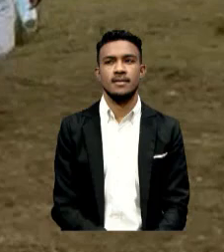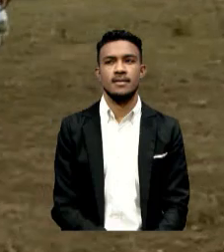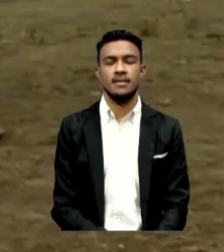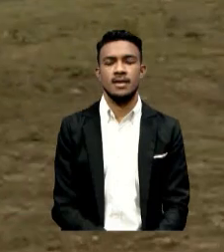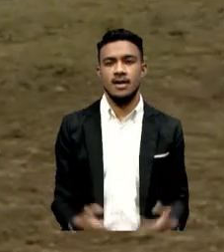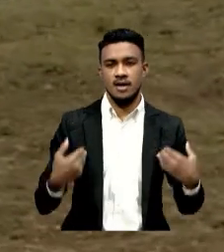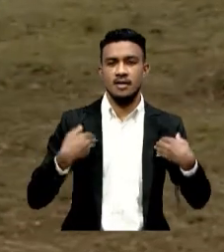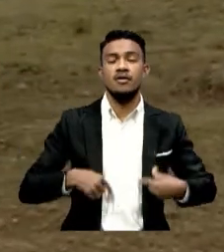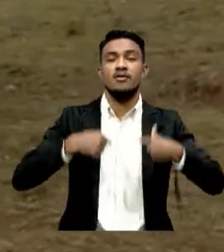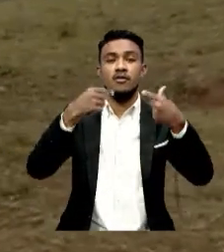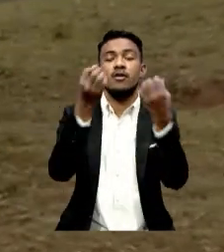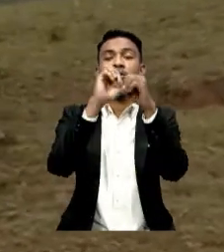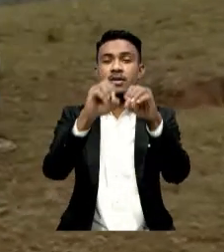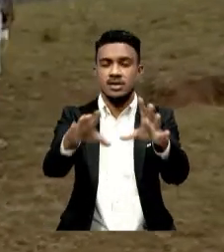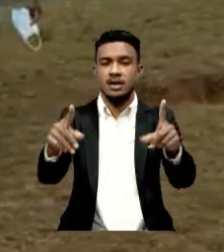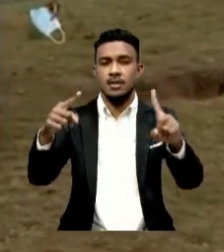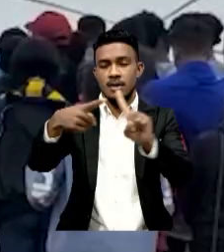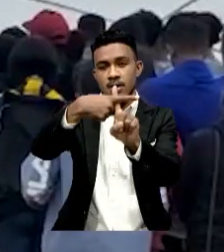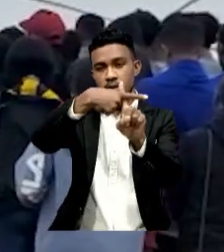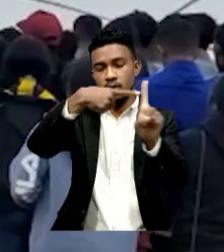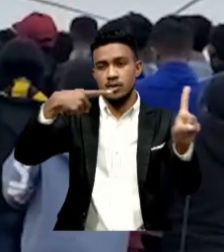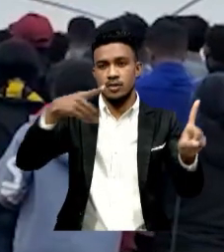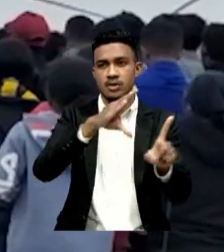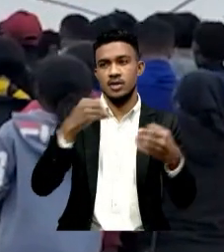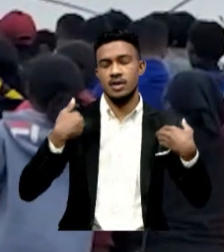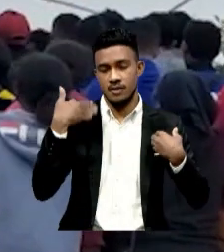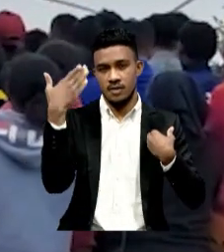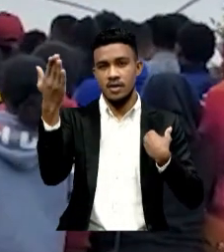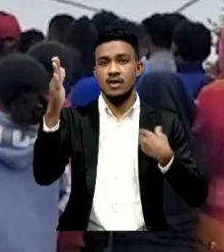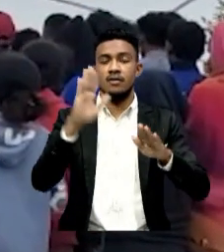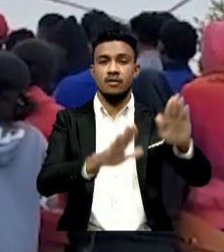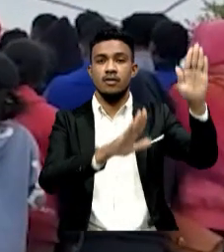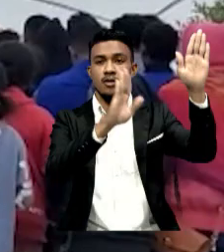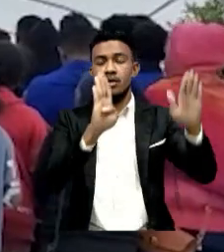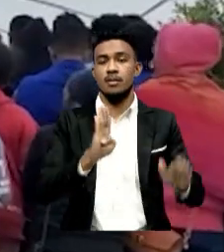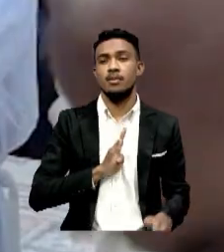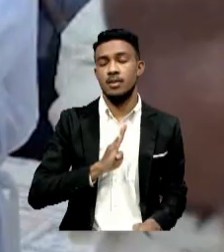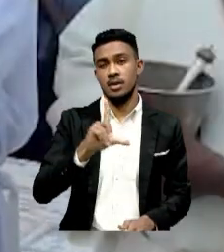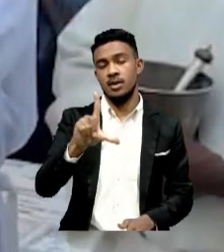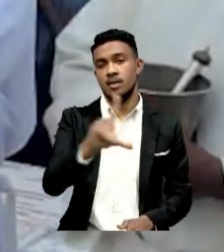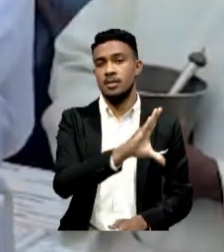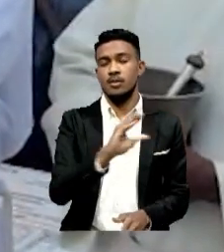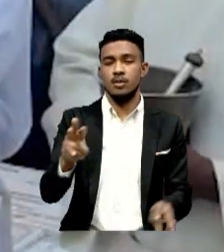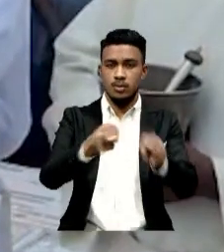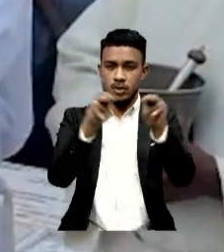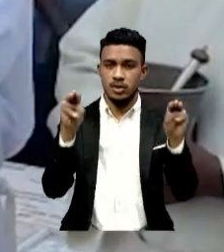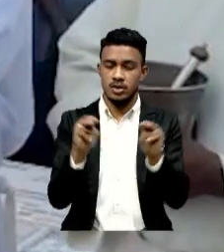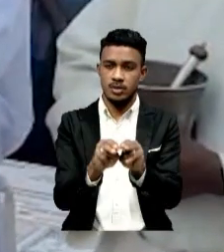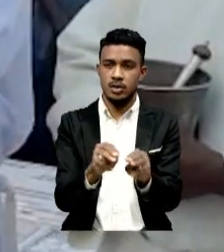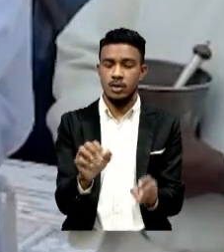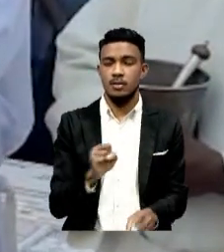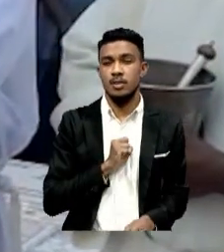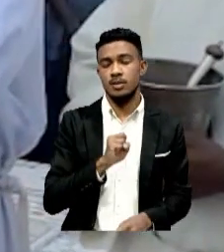Afo info Benza Cruz, honaruk metro ronore sin rua ia foho balibo posto administrativo mobisi e sábado fim de semana